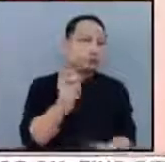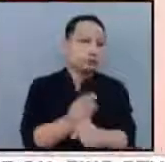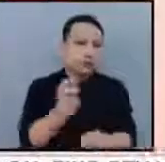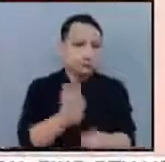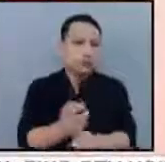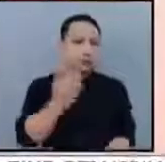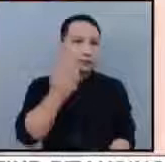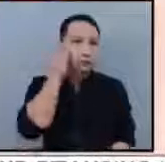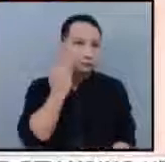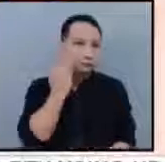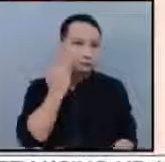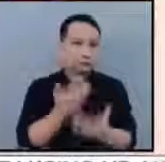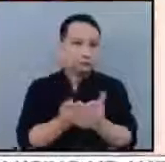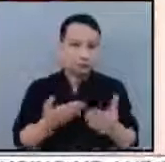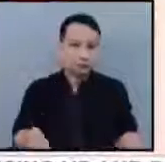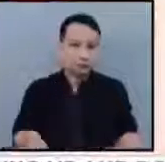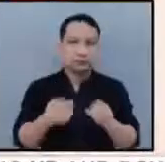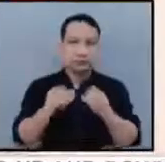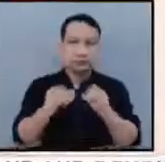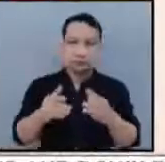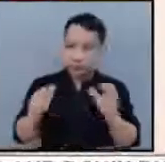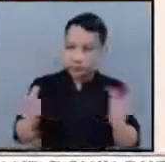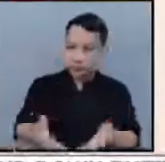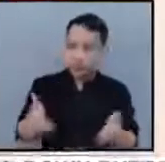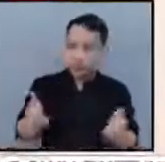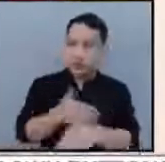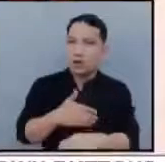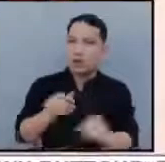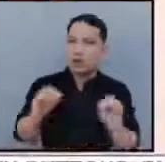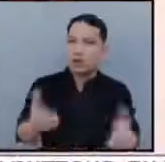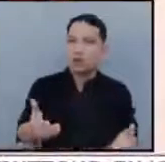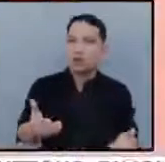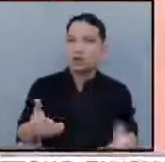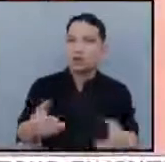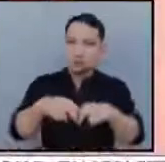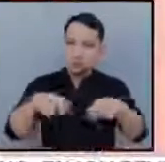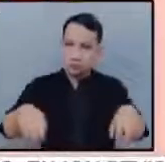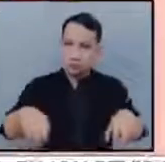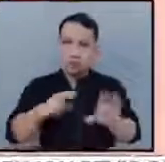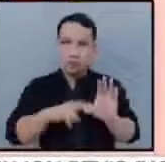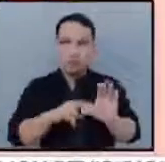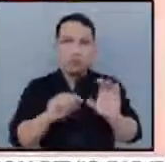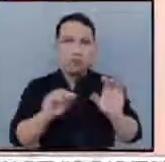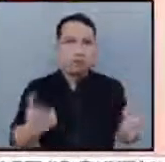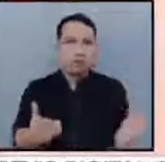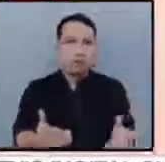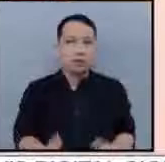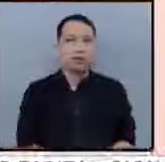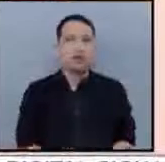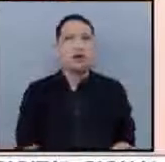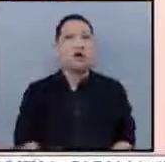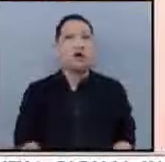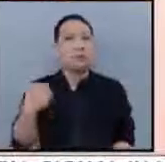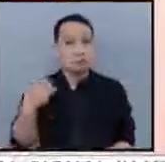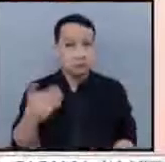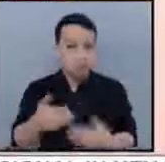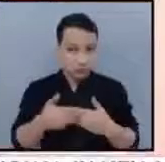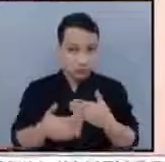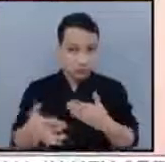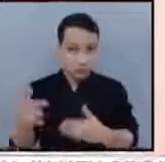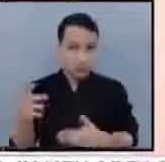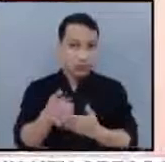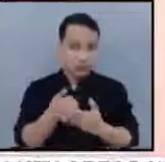kagamitan, walang classroom before, walang mga upuan yung mga bata, yung mga gamit. But eventually, with the help of